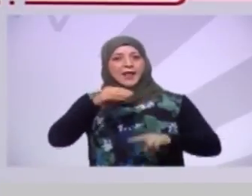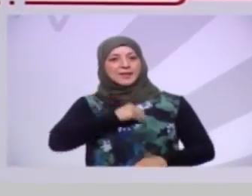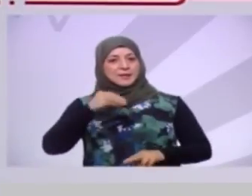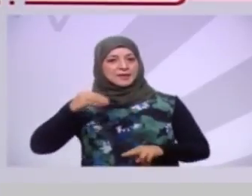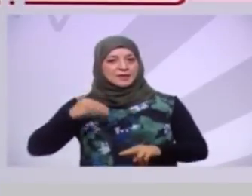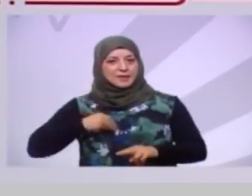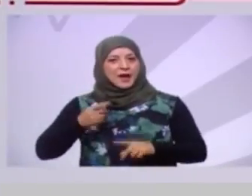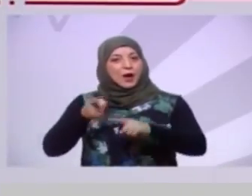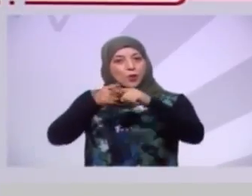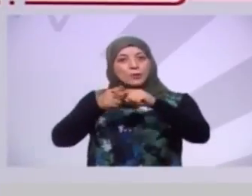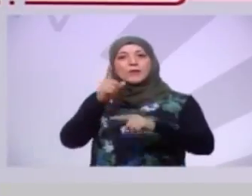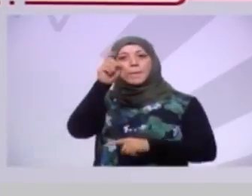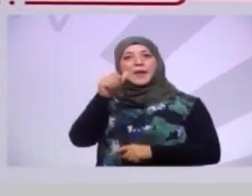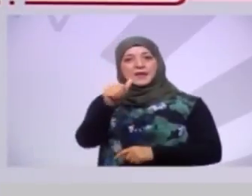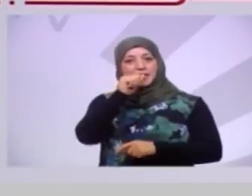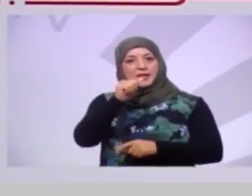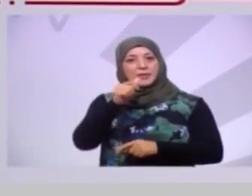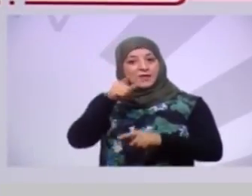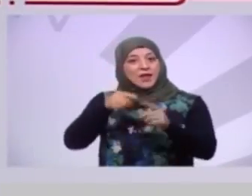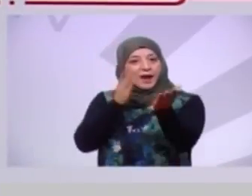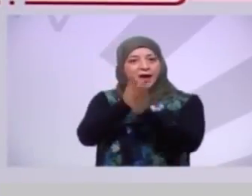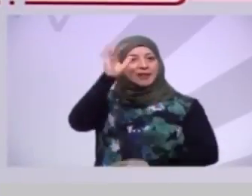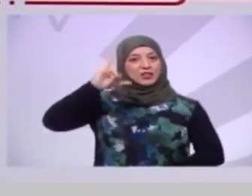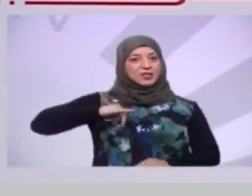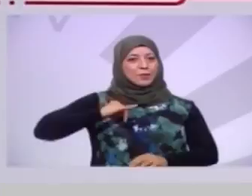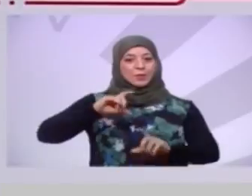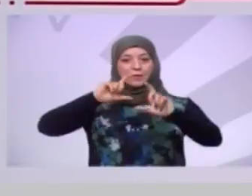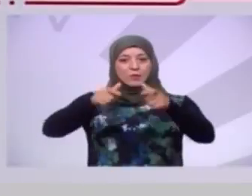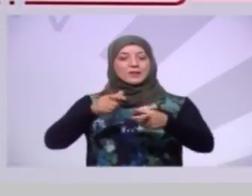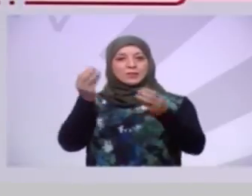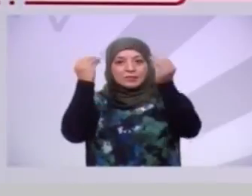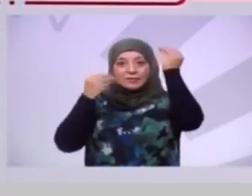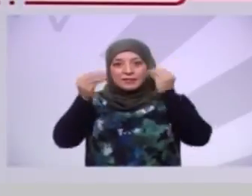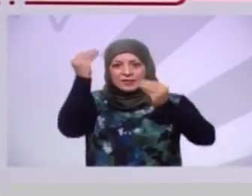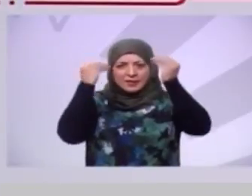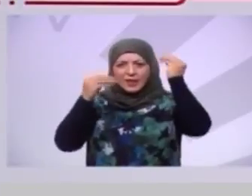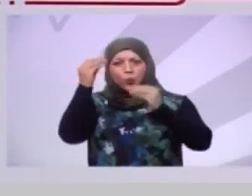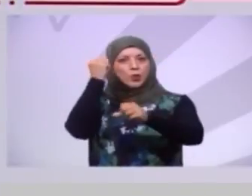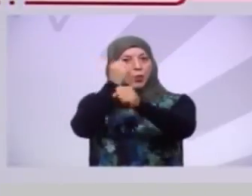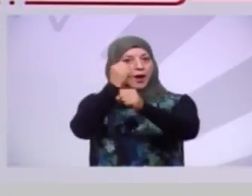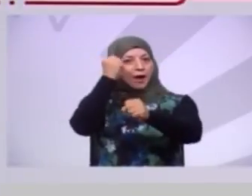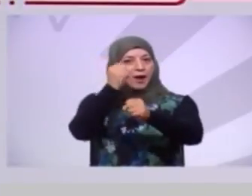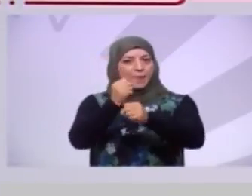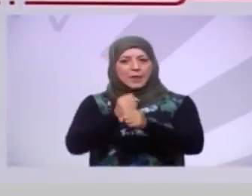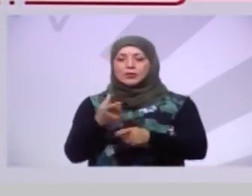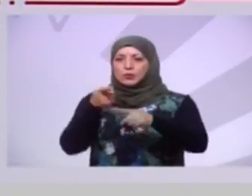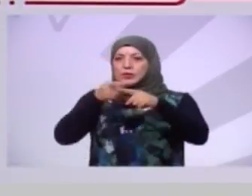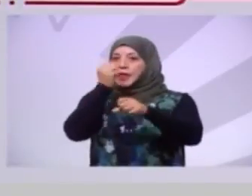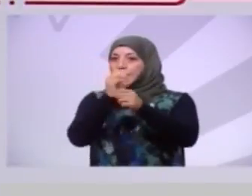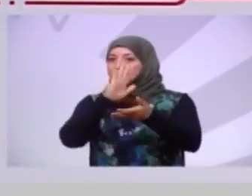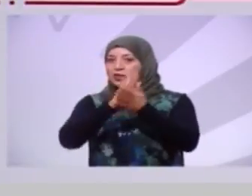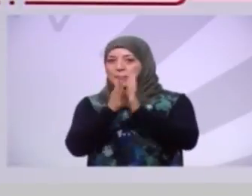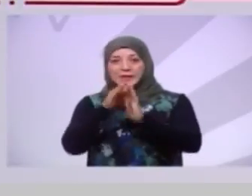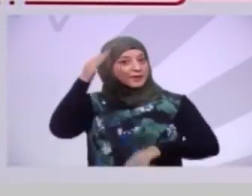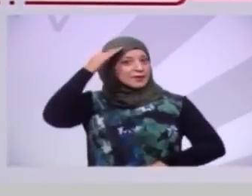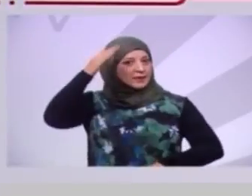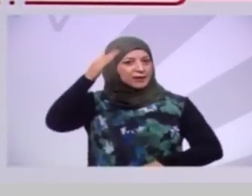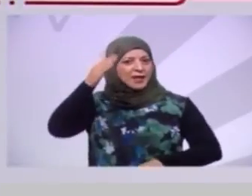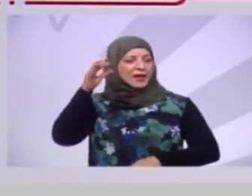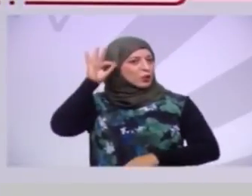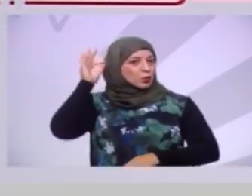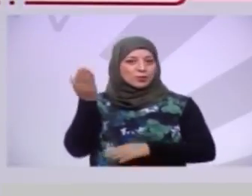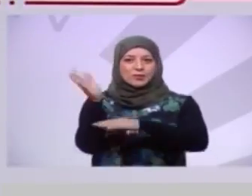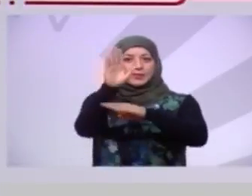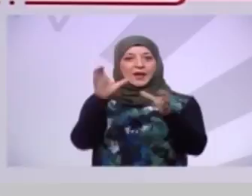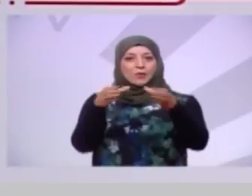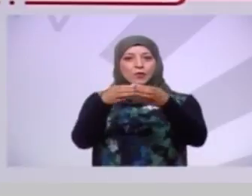ومصالح الشعب في حق شبابنا في فرص التكوين والتاهيل وفي العمل الجمعياتي تحيا تونس عليكم